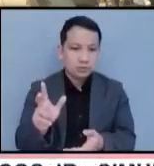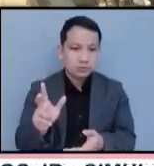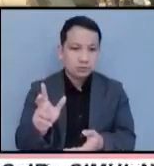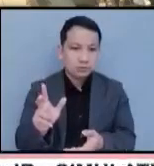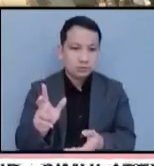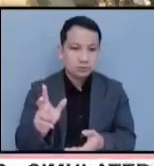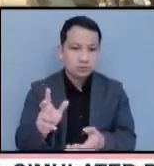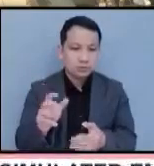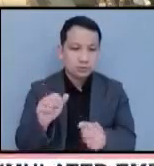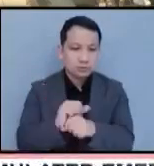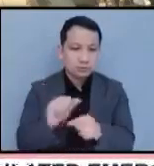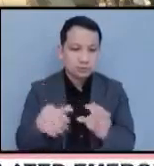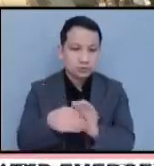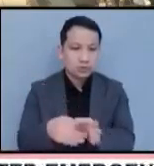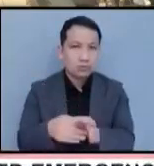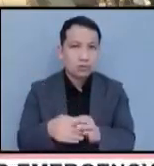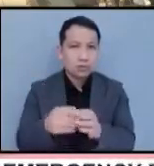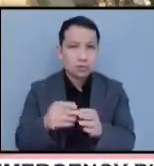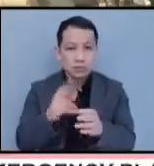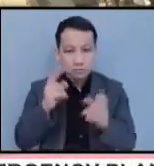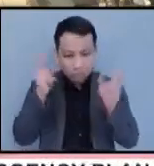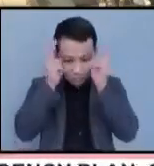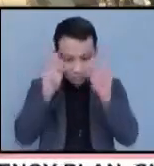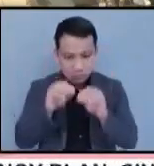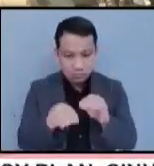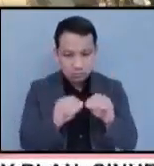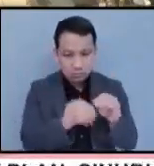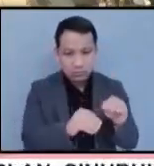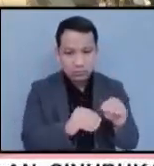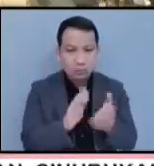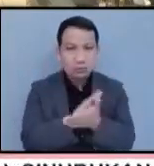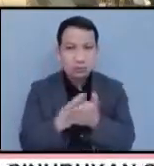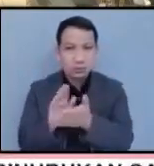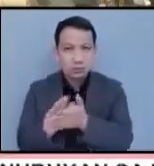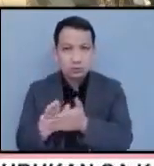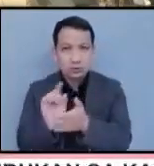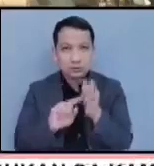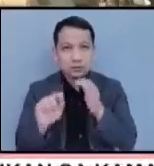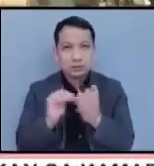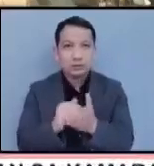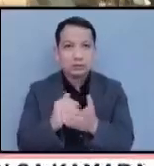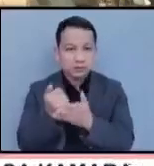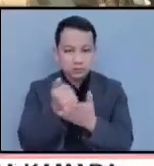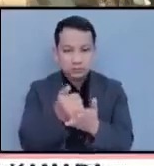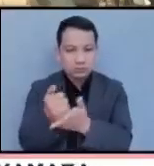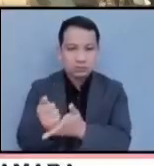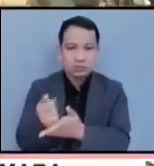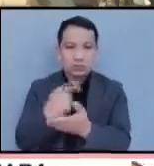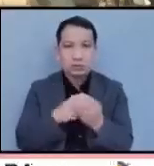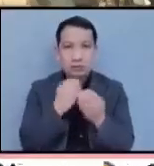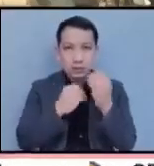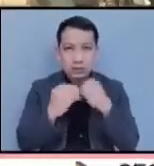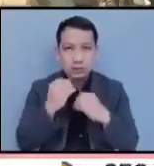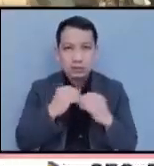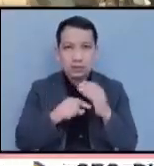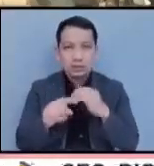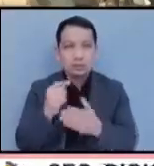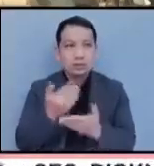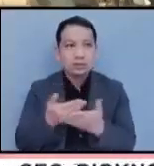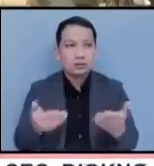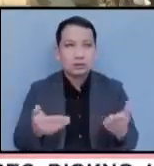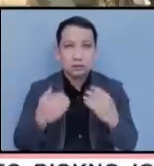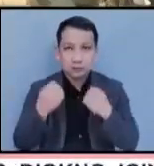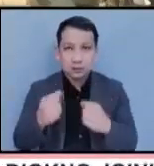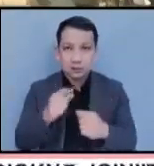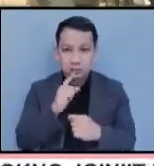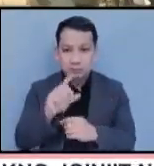gawin ang vegetable gardening, paglilinis ng evacuation centers at pagtulong sa paghahanda ng pagkain ng mga evacuee. Pinatitiyak din ng Pangulo ang